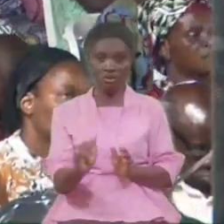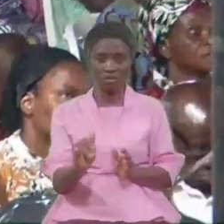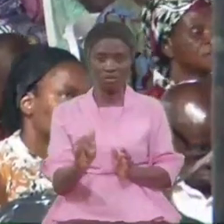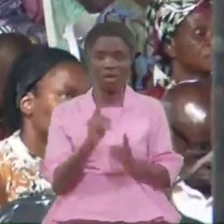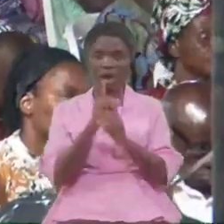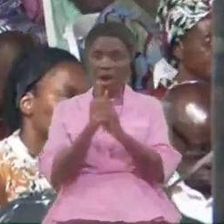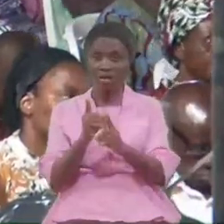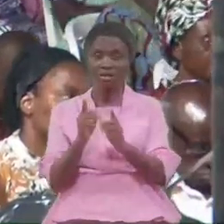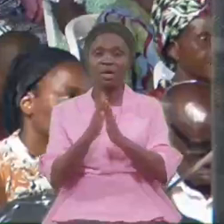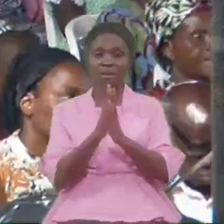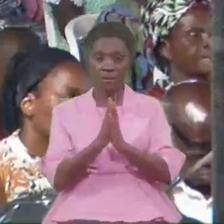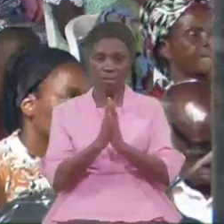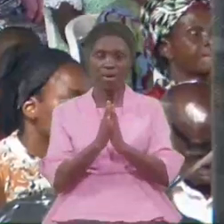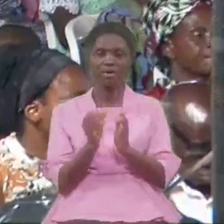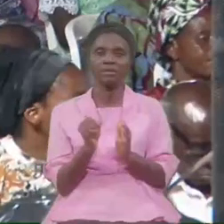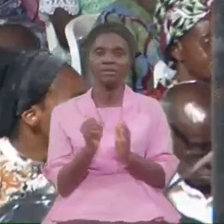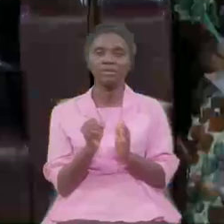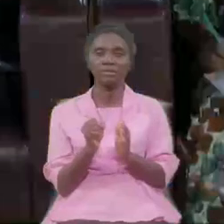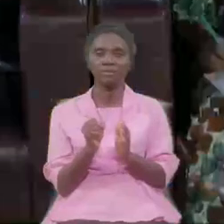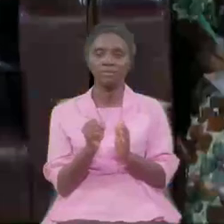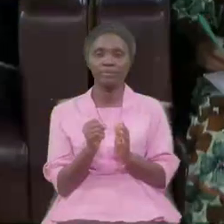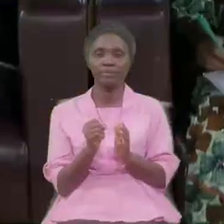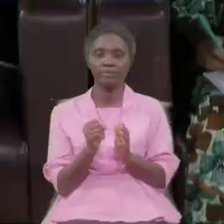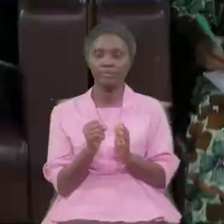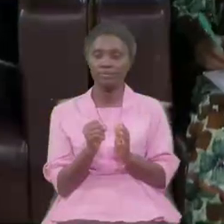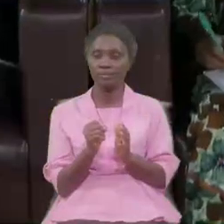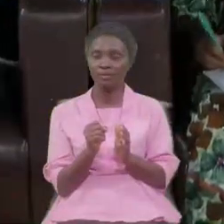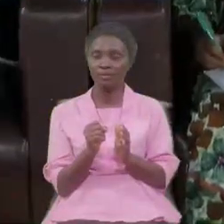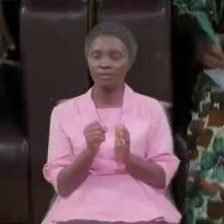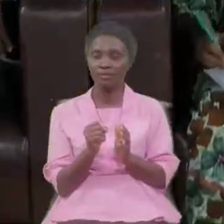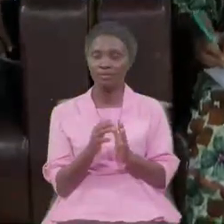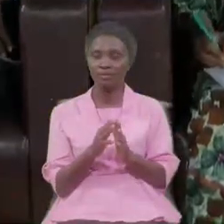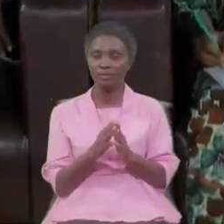Dieu exauce toujours la prière.